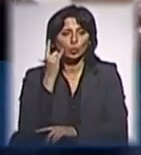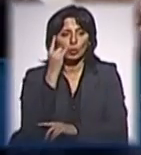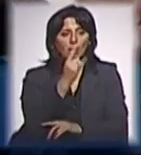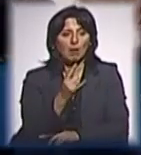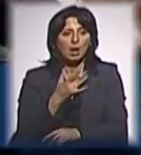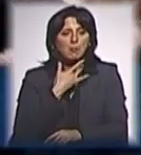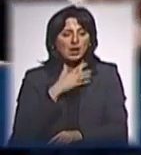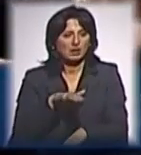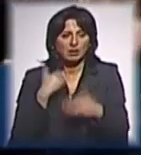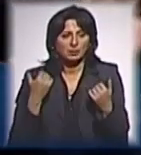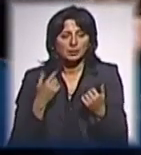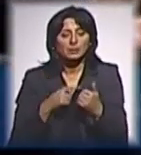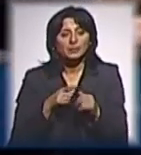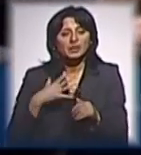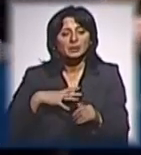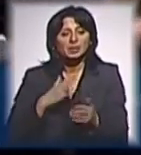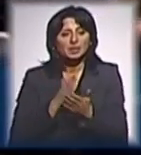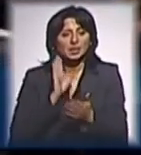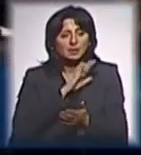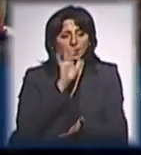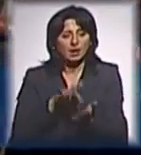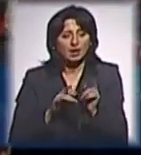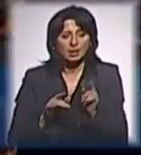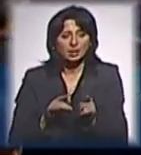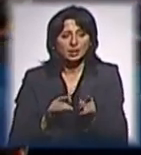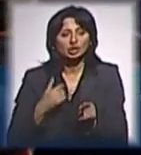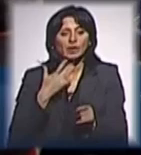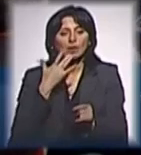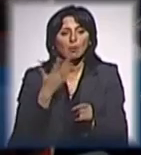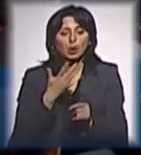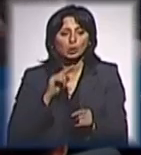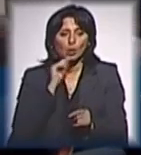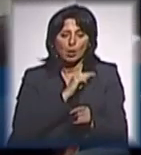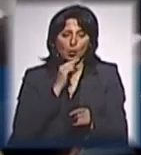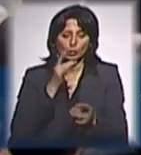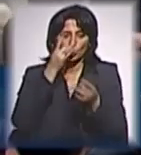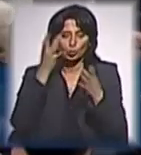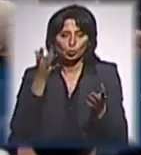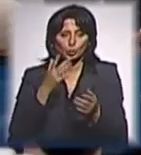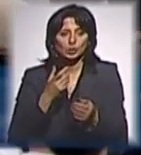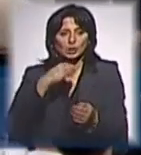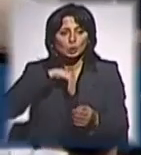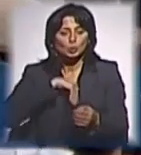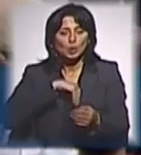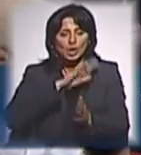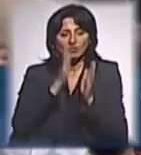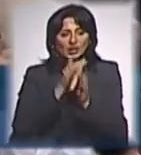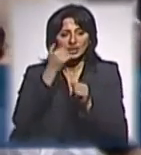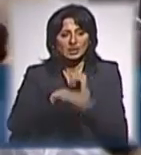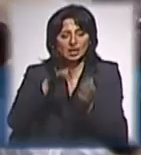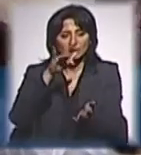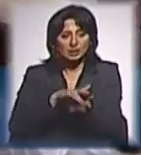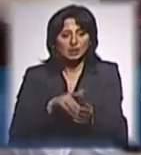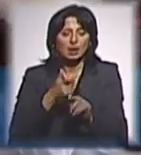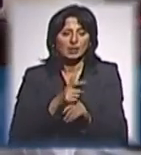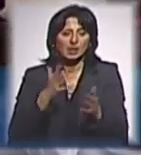მერი მიიღოს თბილისში, იმიტომ რომ თბილისი არის ჩვენი დედაქალაქი, ჩვენი პოლიტიკური, ეკონომიკური, კულტურული, სულიერი და ყველანაირი ცენტრი და მე ვფიქრობ